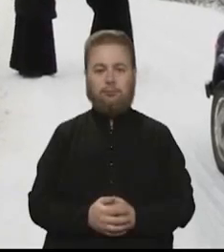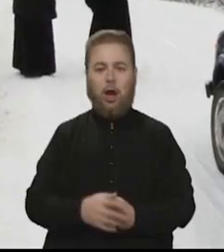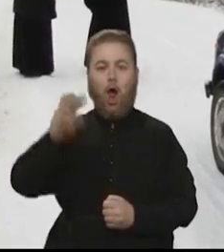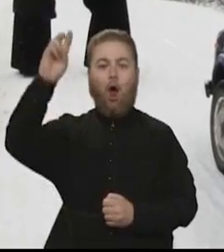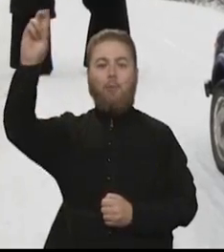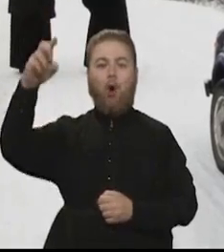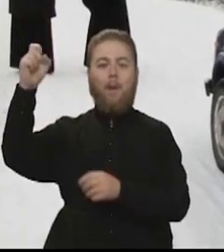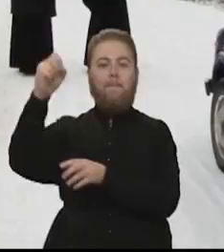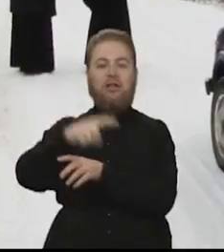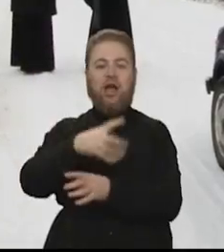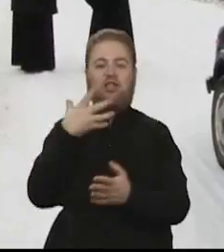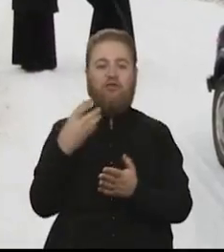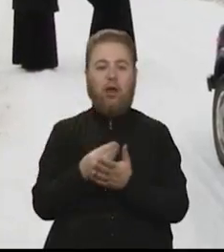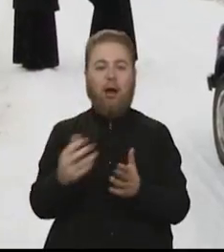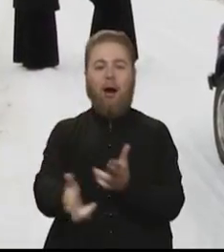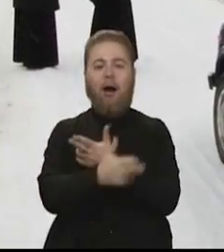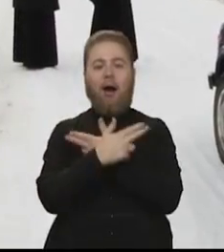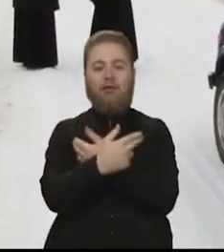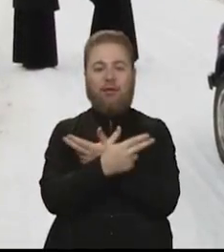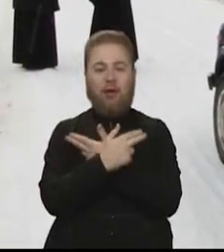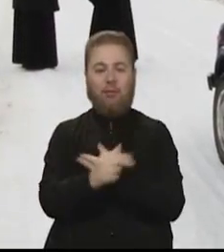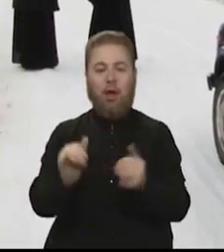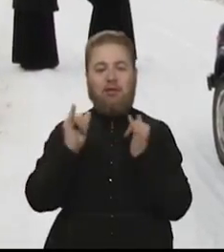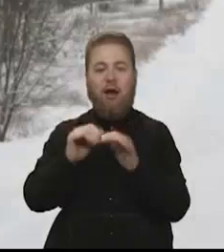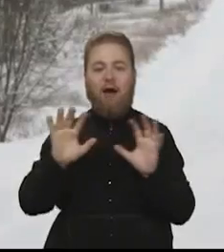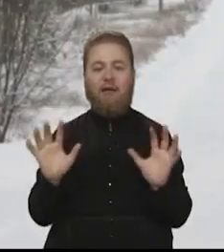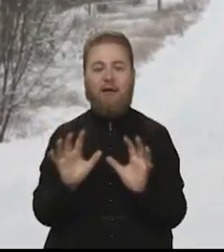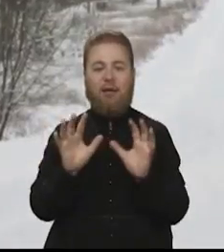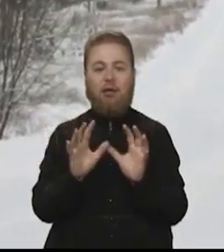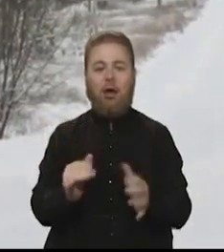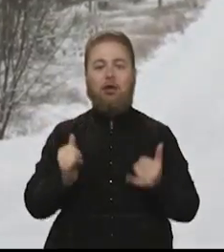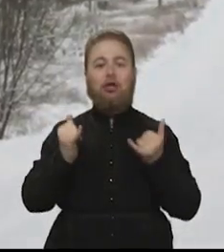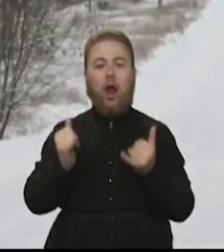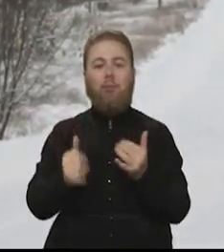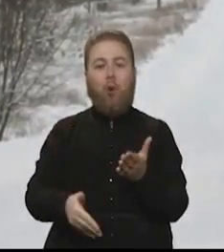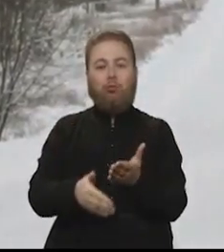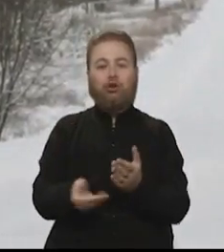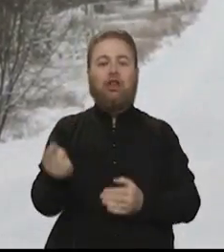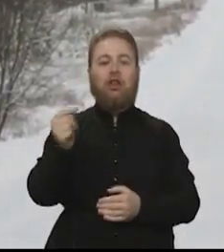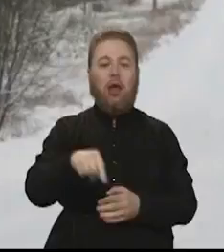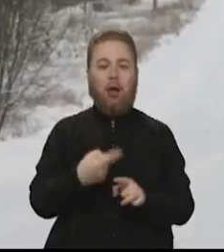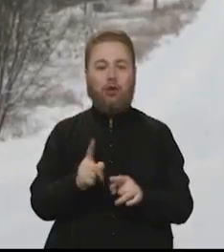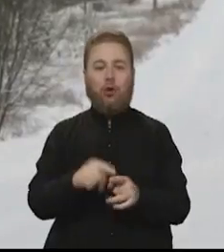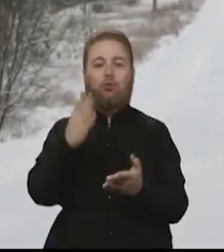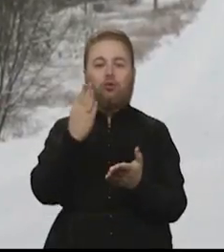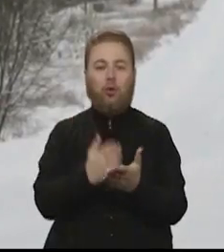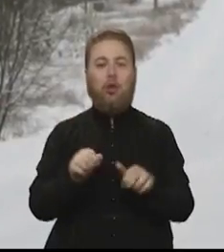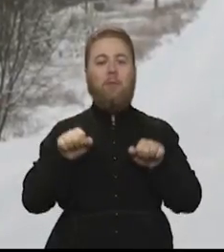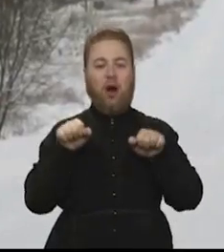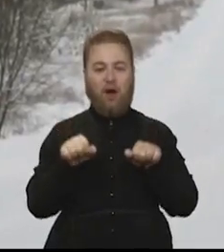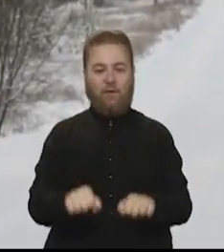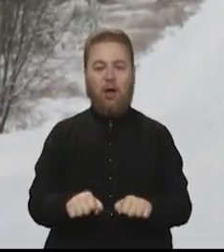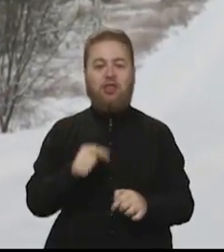Бог посылает своих ангелов для охранения и для помощи тем, которым усвоено право